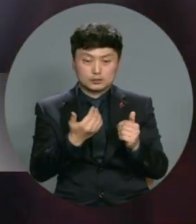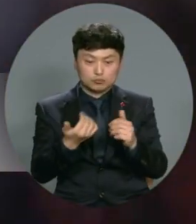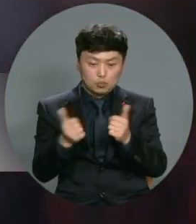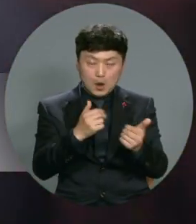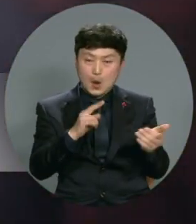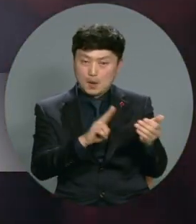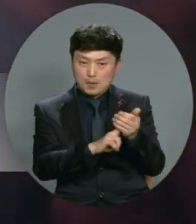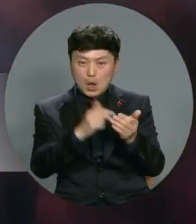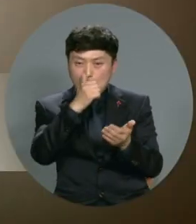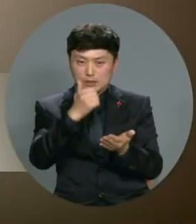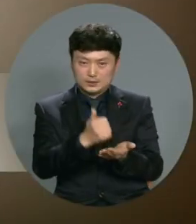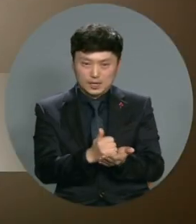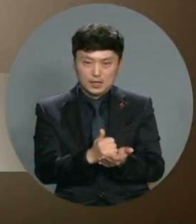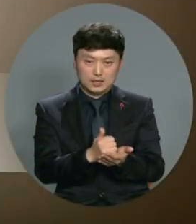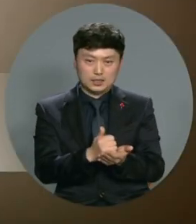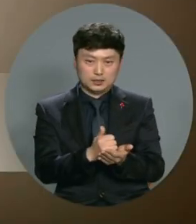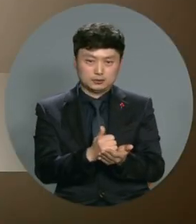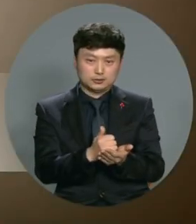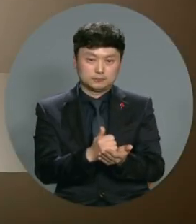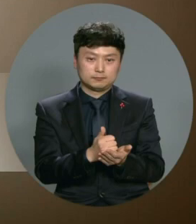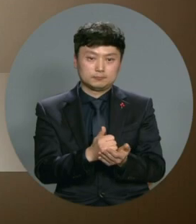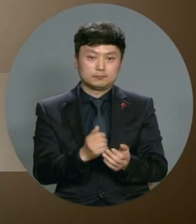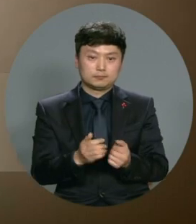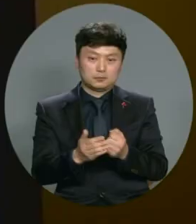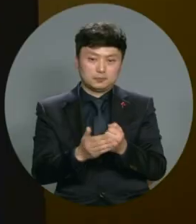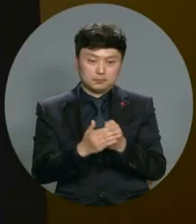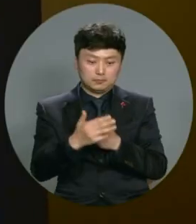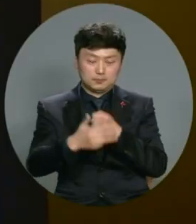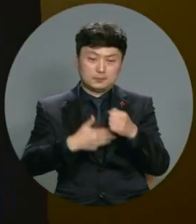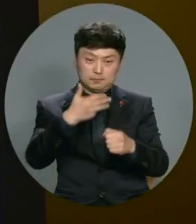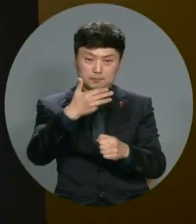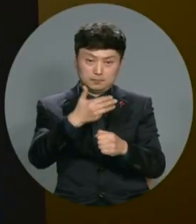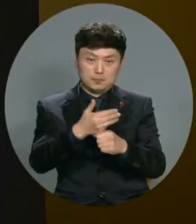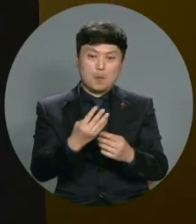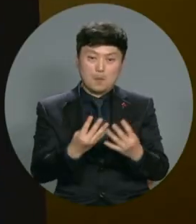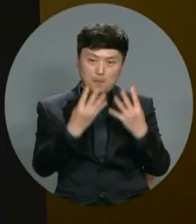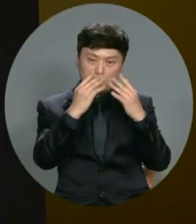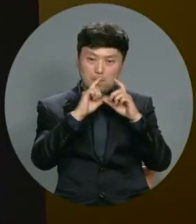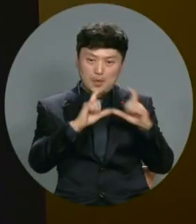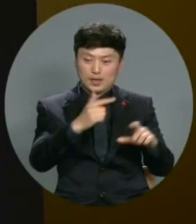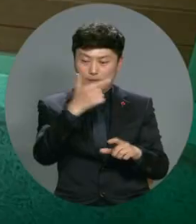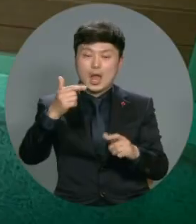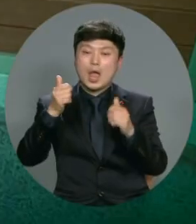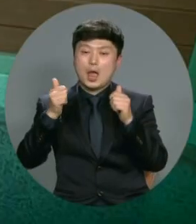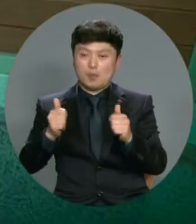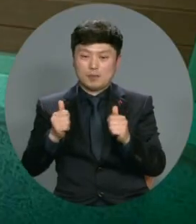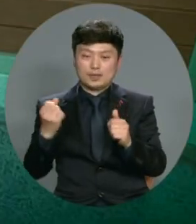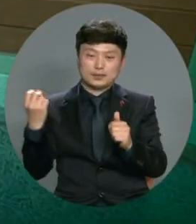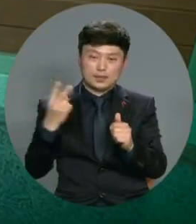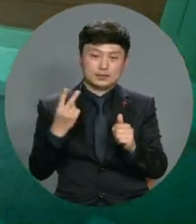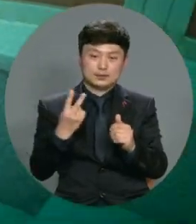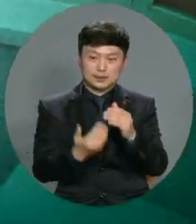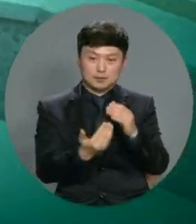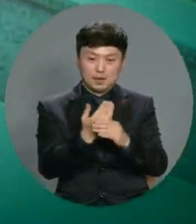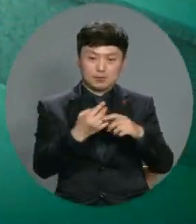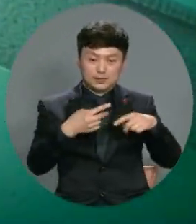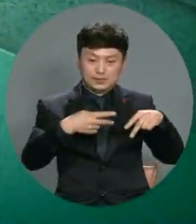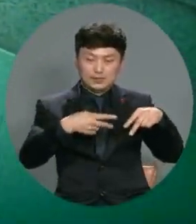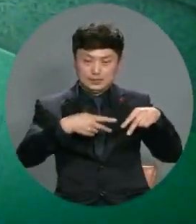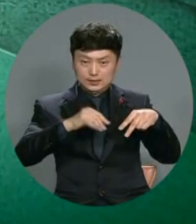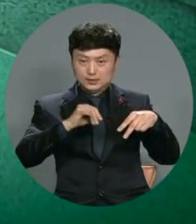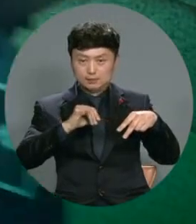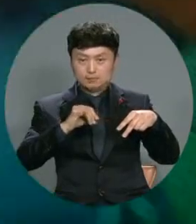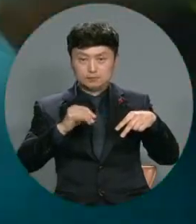사채 은닉 미수 모두 유죄로 인정하고 징역 8년을 선고했지만 대법원은 사건을 다시 돌려보냈습니다